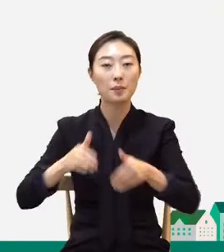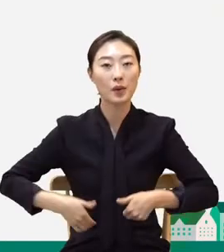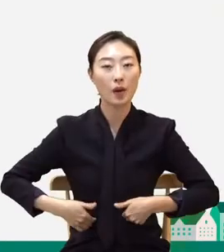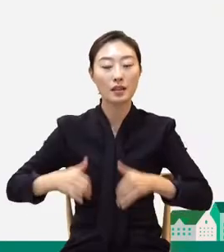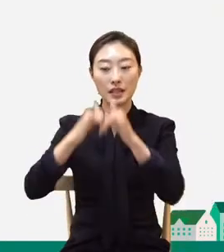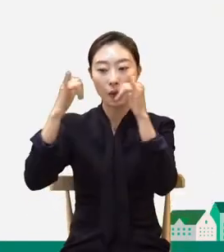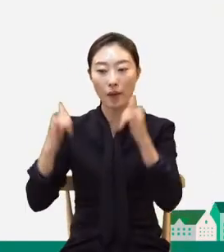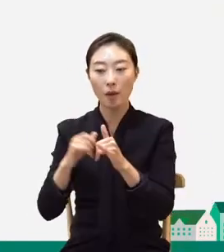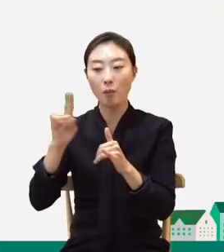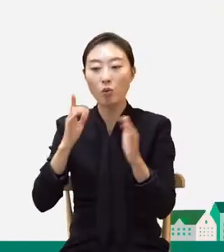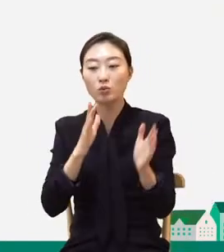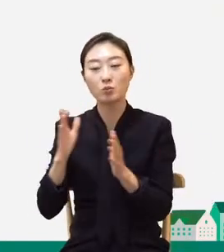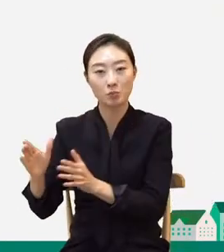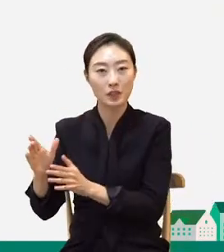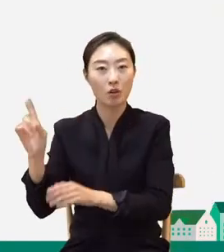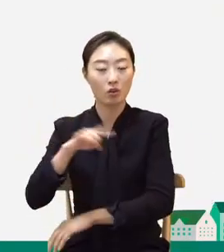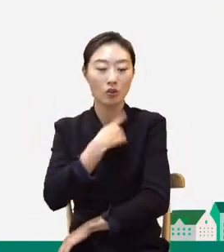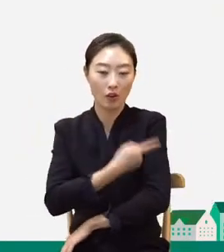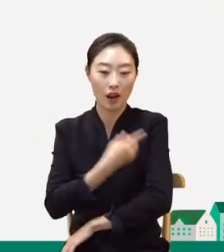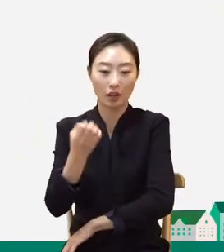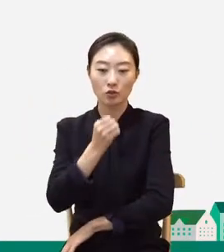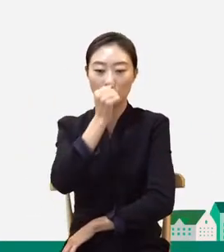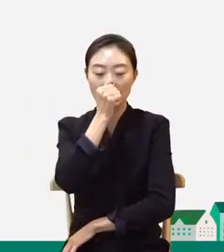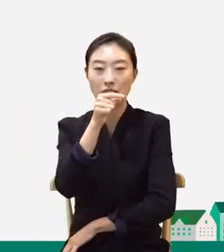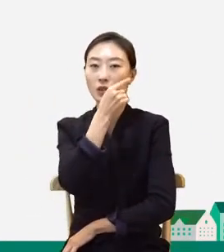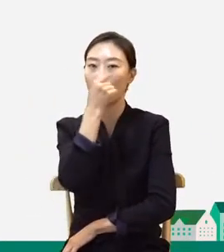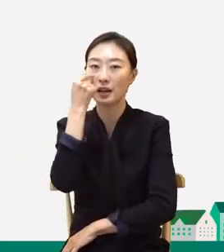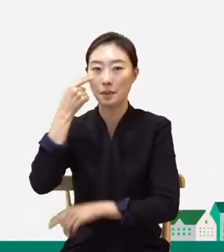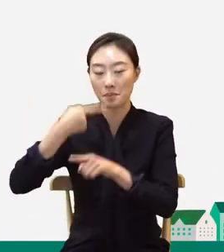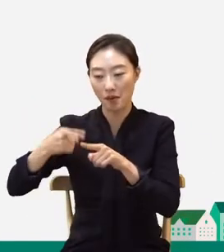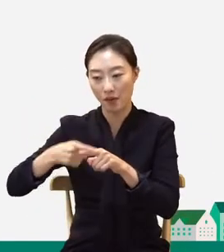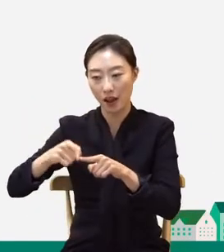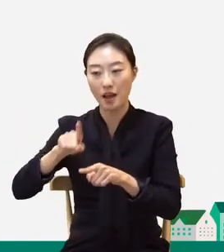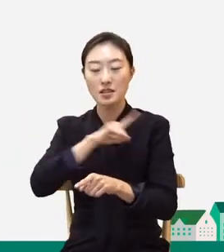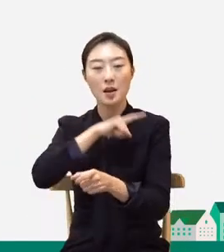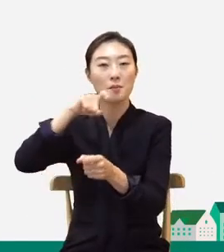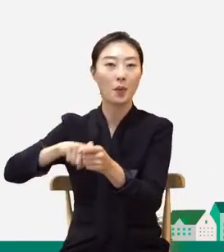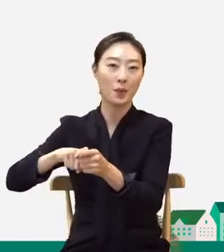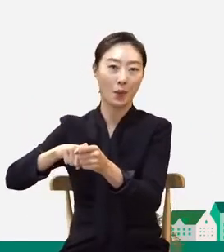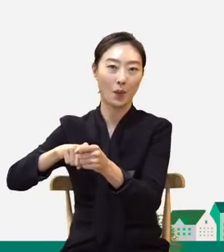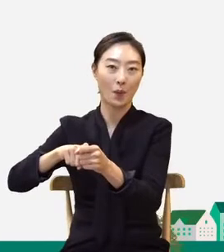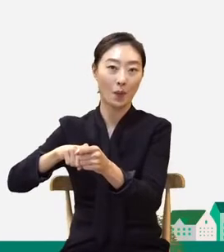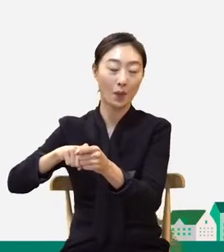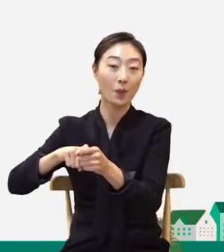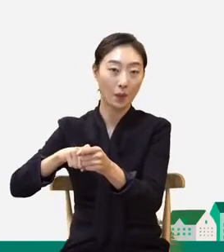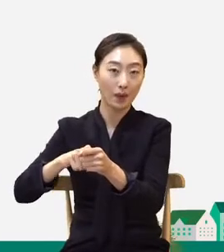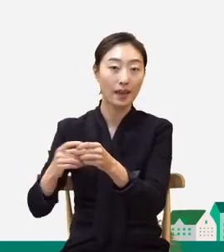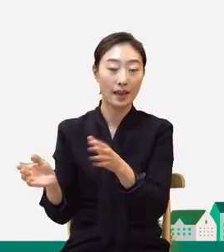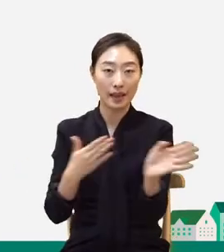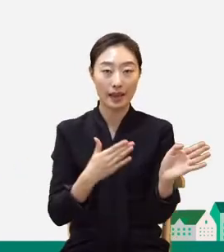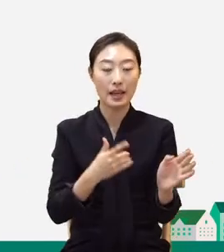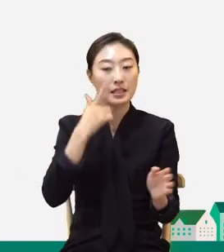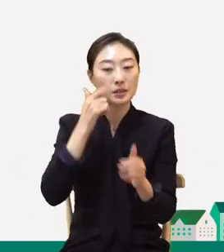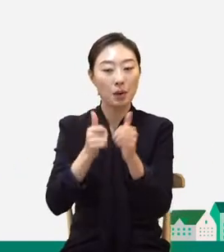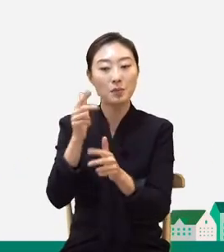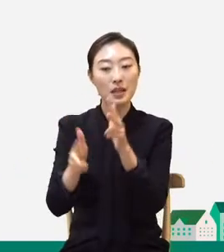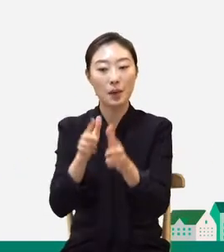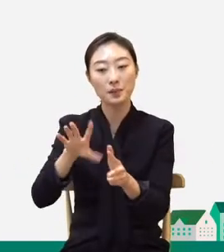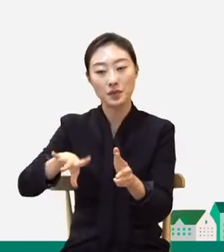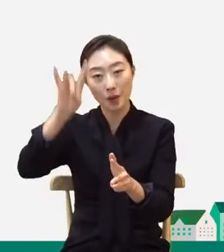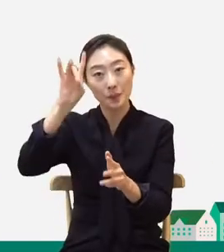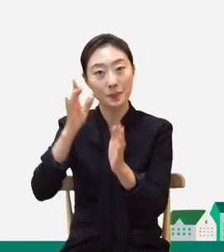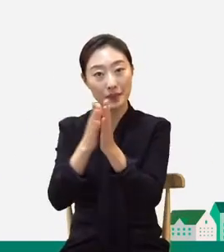어떤 역량들을 가져야 되는지를 확인하고 평가하는 것으로 목표 설정을 했었고요. 그래서 시범사업 첫